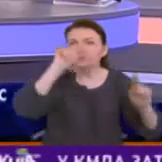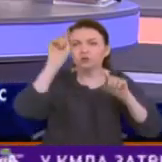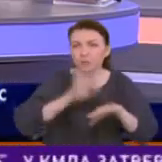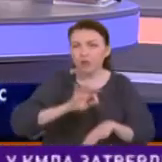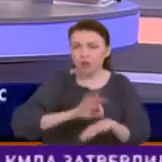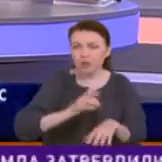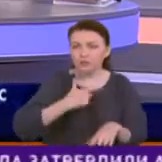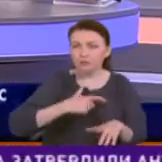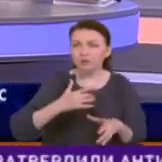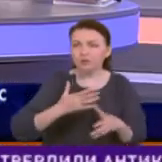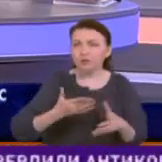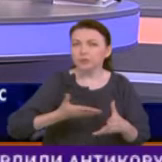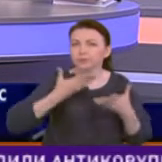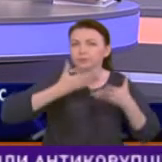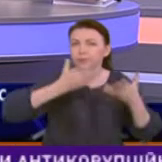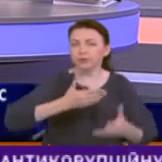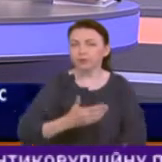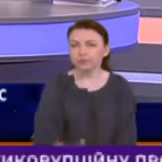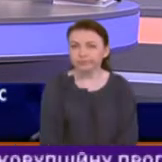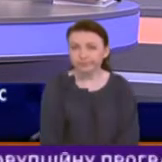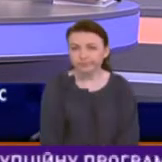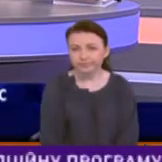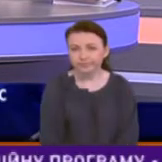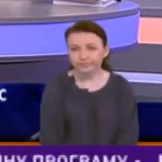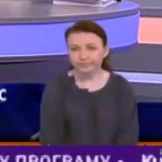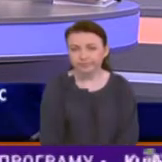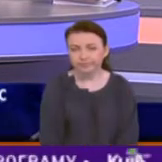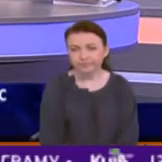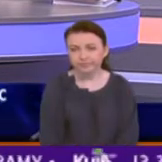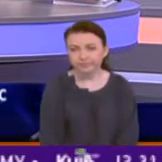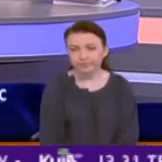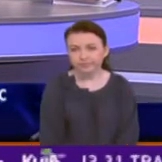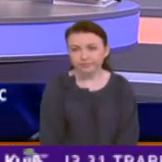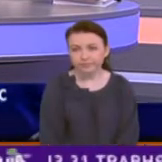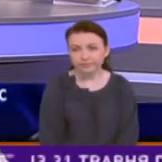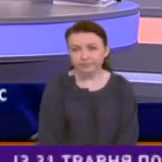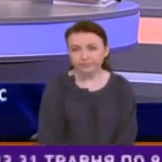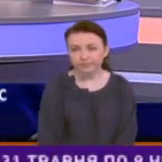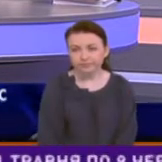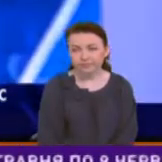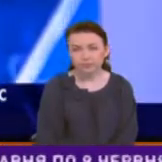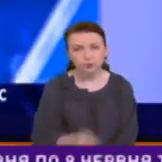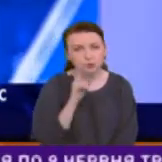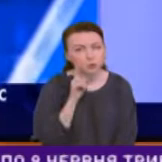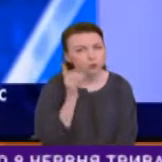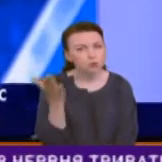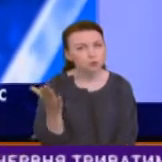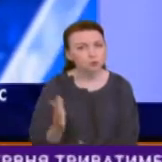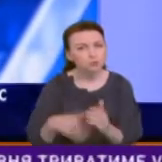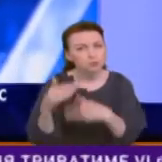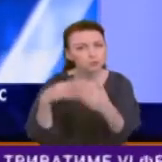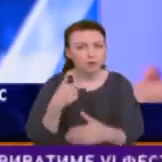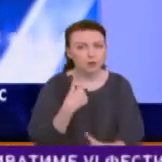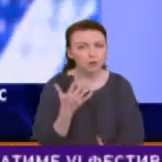Ну, бачите, лише тільки пояснити його з псованим з часом, що молодий, а тут характером навряд